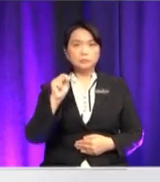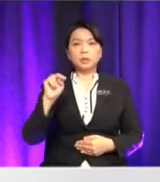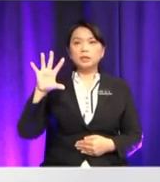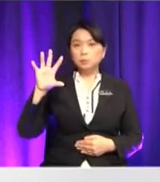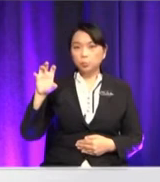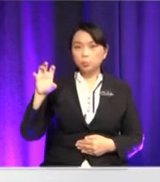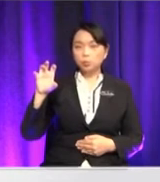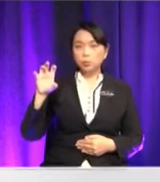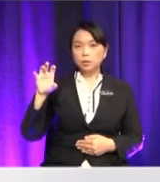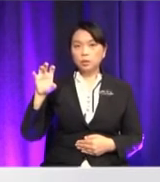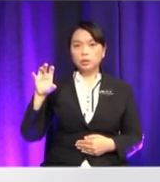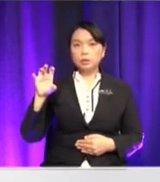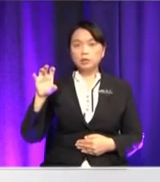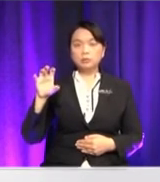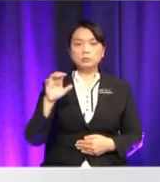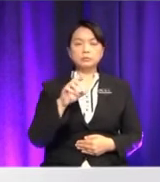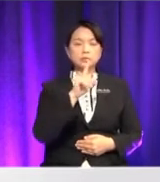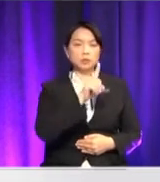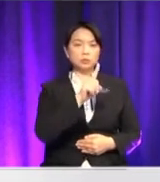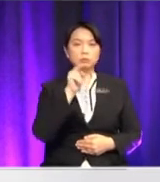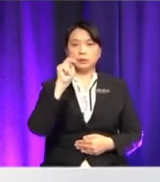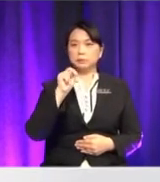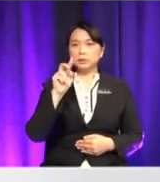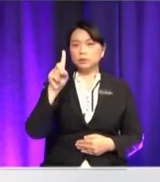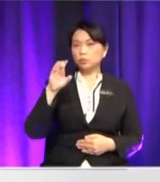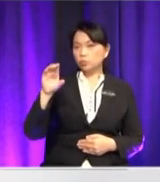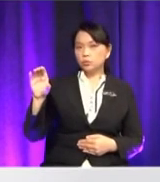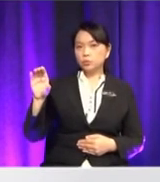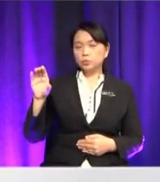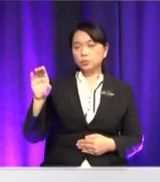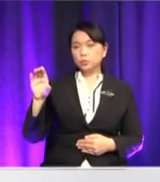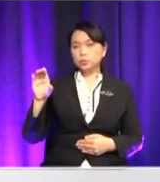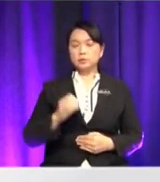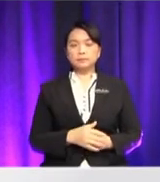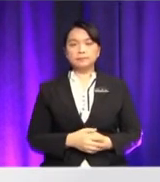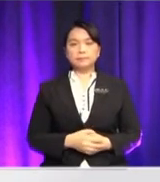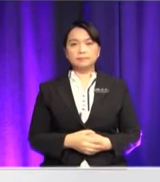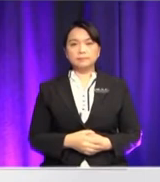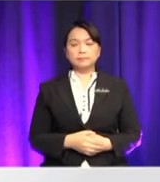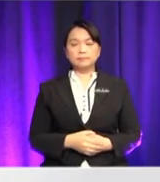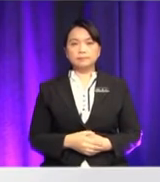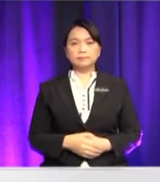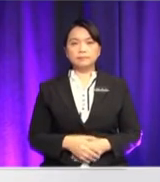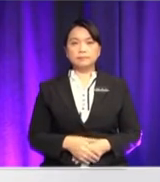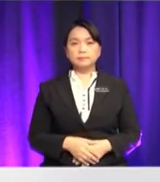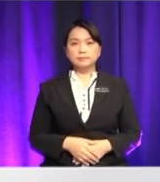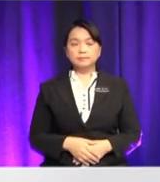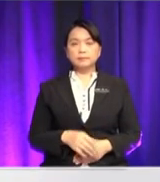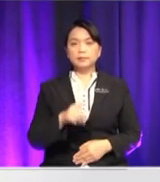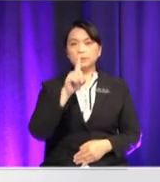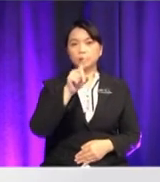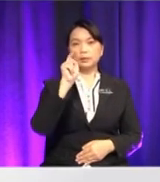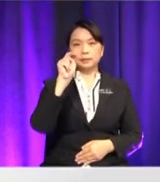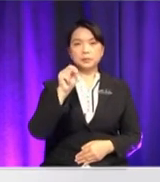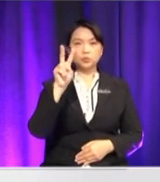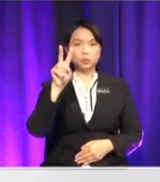Betul lagi-lagi ada gitu satu nisbah 101 nisbah 100 ya oke beton lagi Baduy